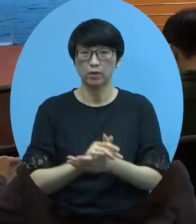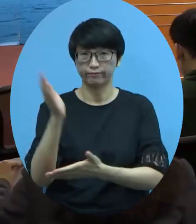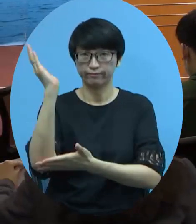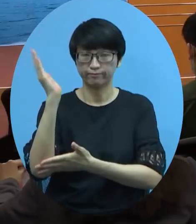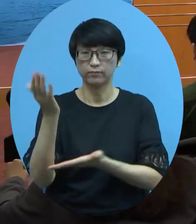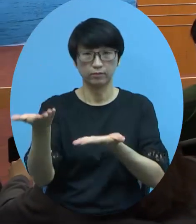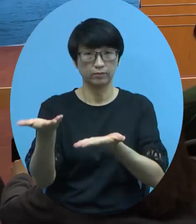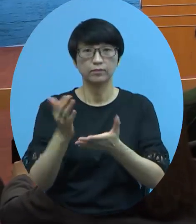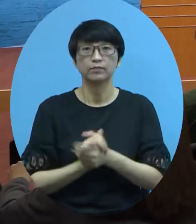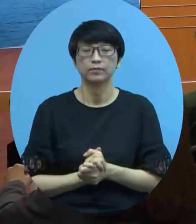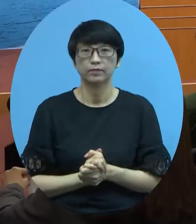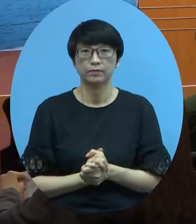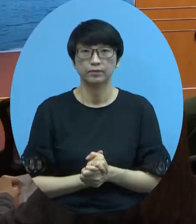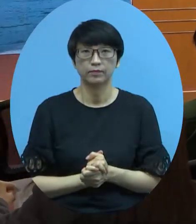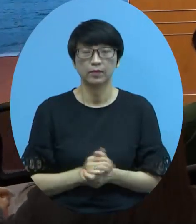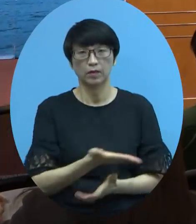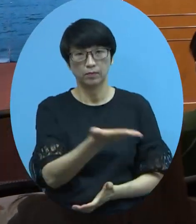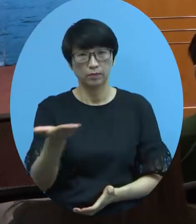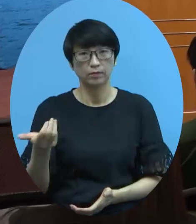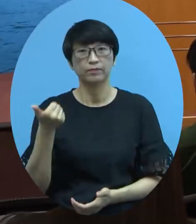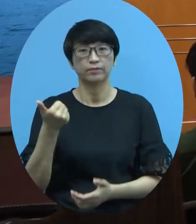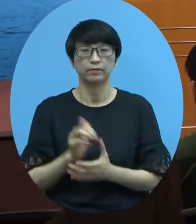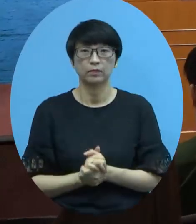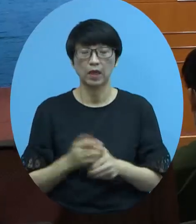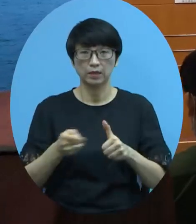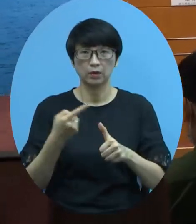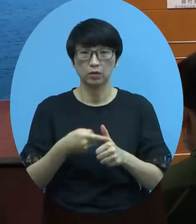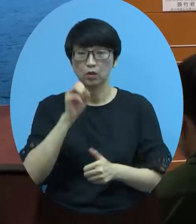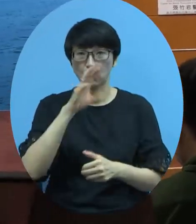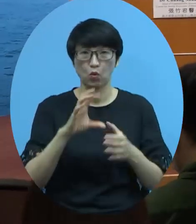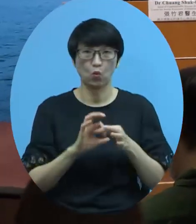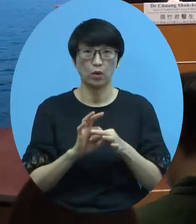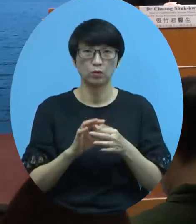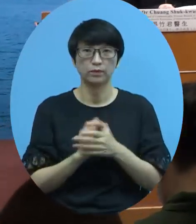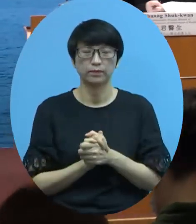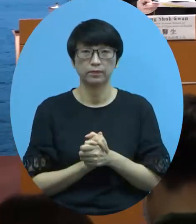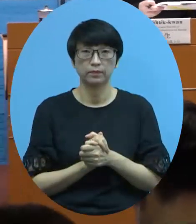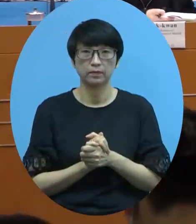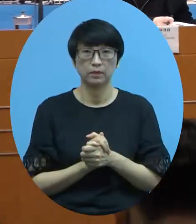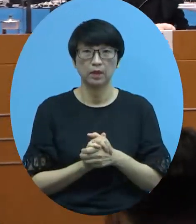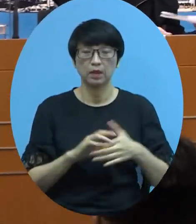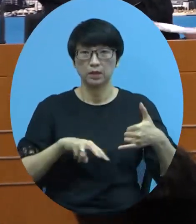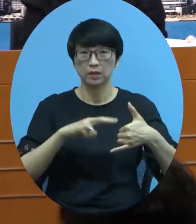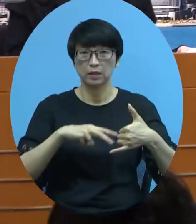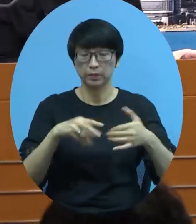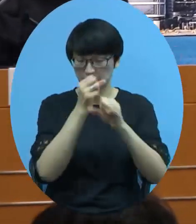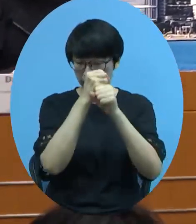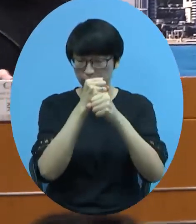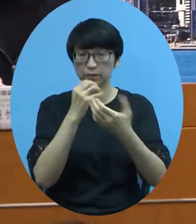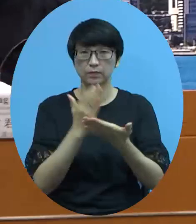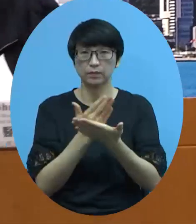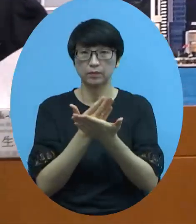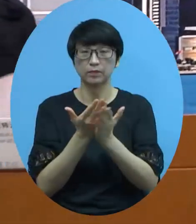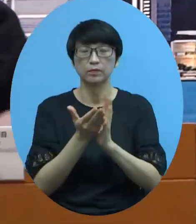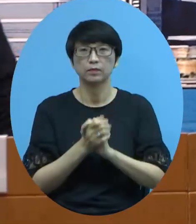先。 係，大家好。咁首先我會講一講咧，就係關於檢測嗰方面啦嚇。